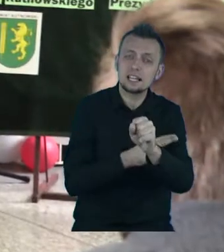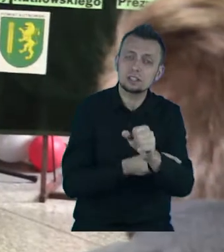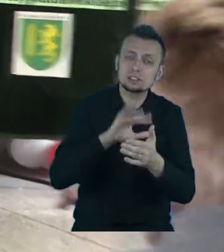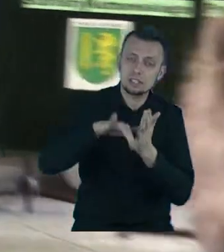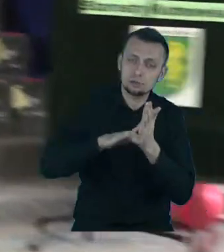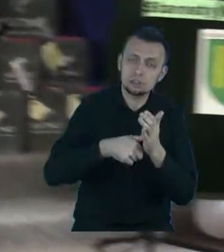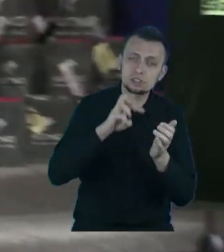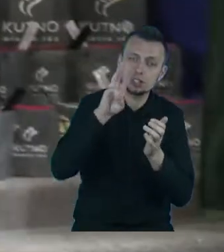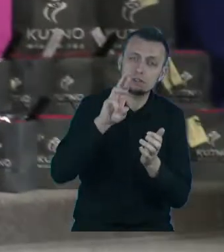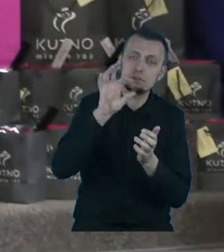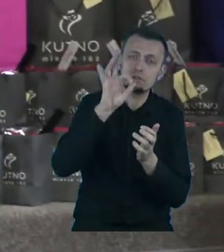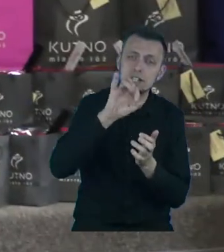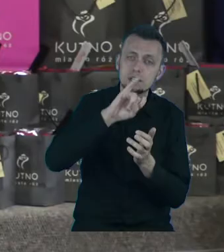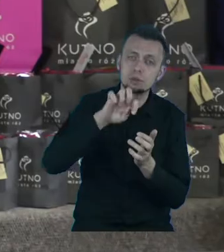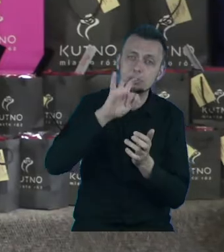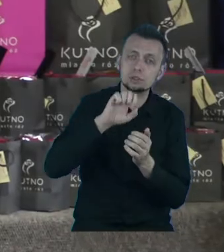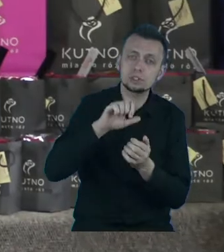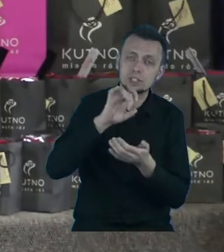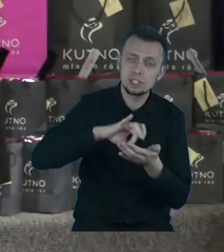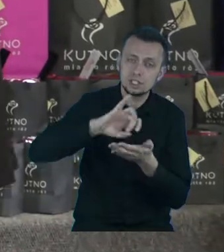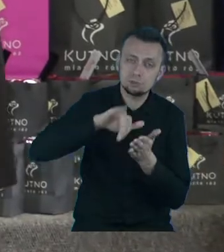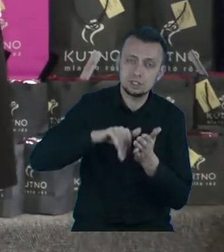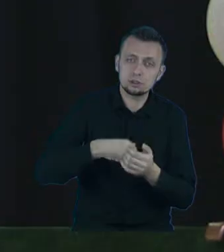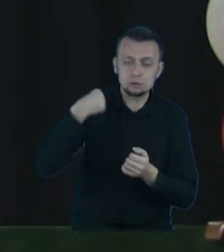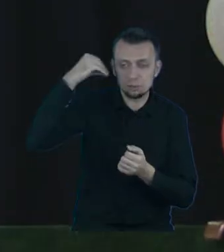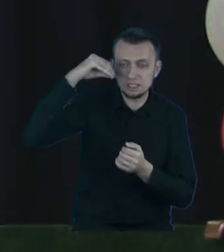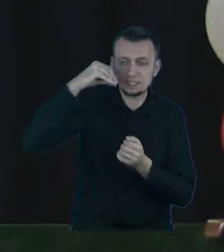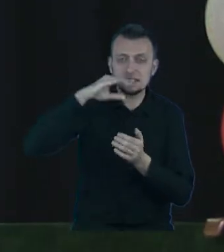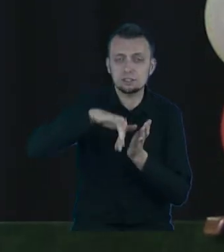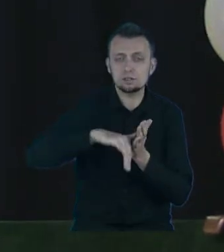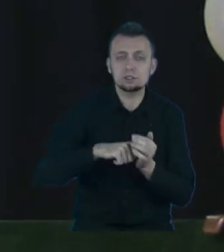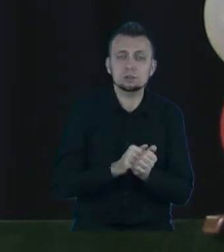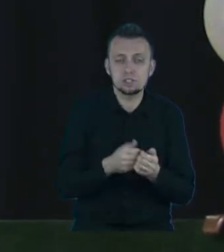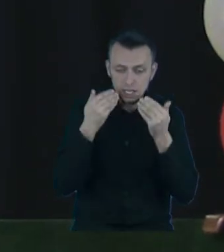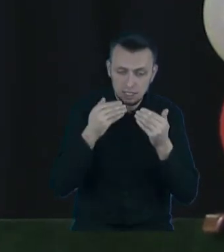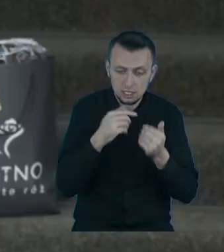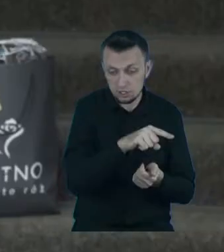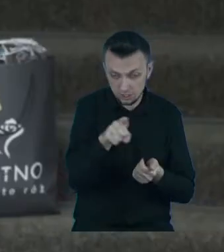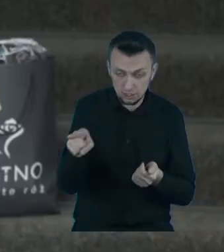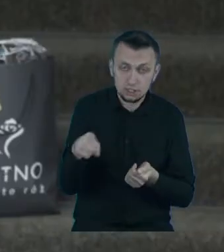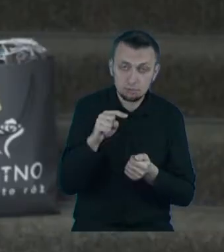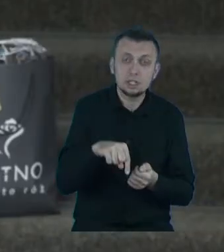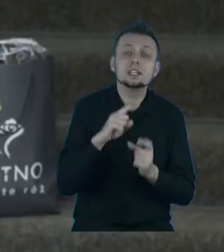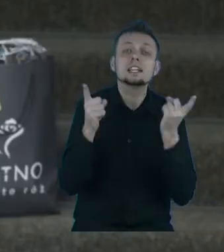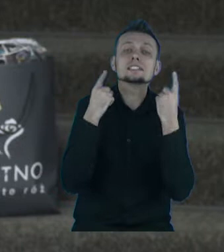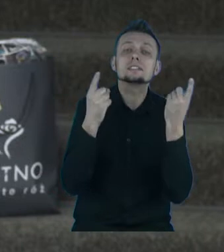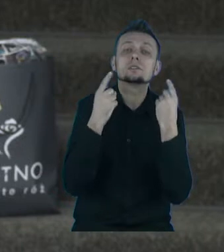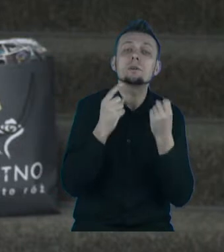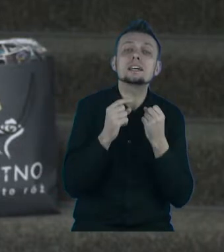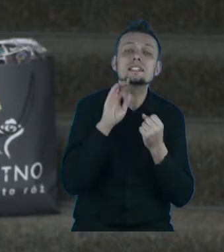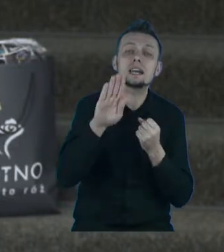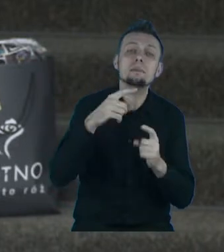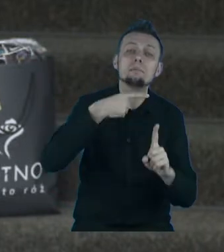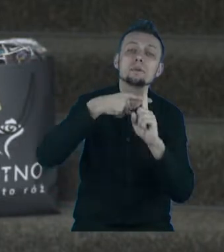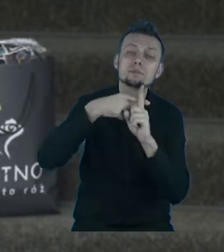gminy Kutno, prezydentowi miasta Kutno. Istotnie, dzięki nim to przedsięwzięcie ma takie podsumowanie,